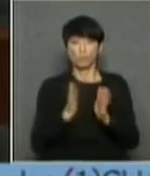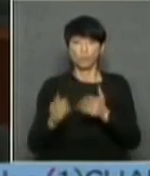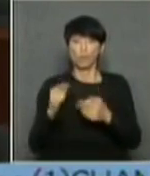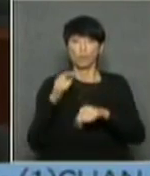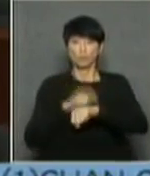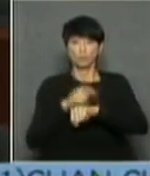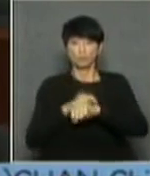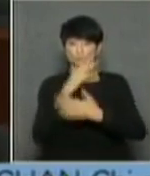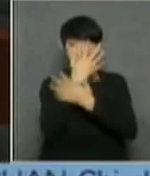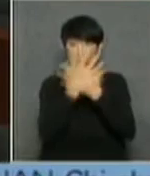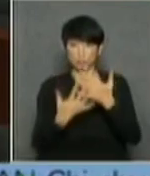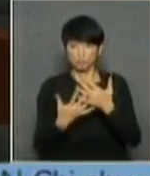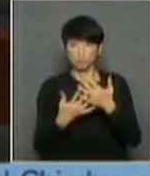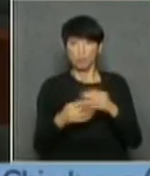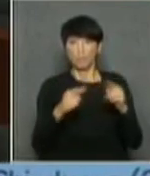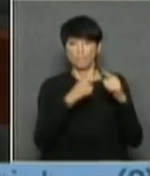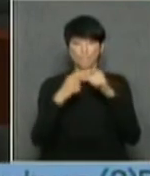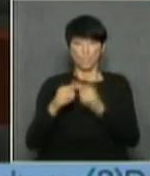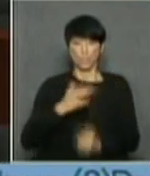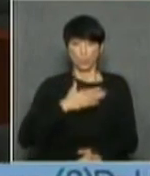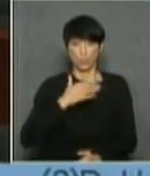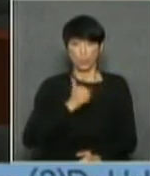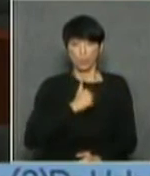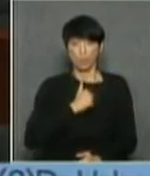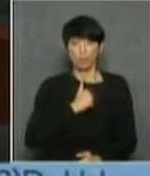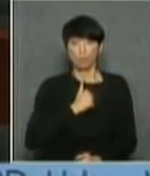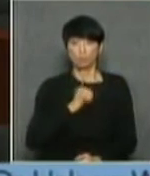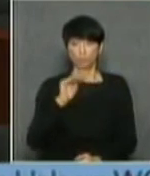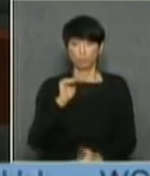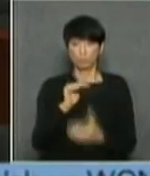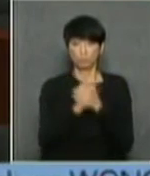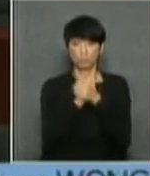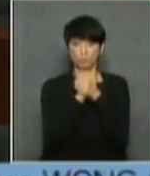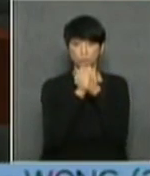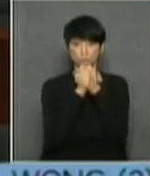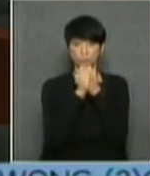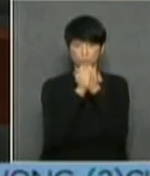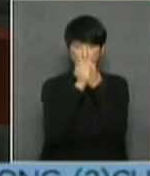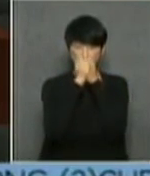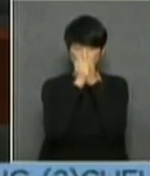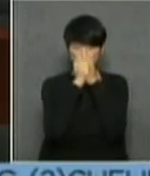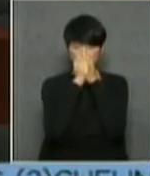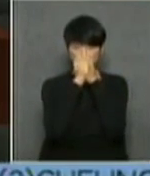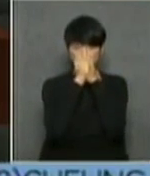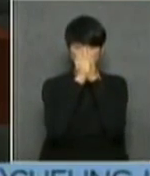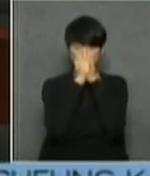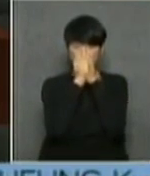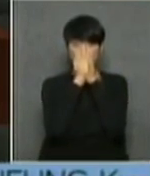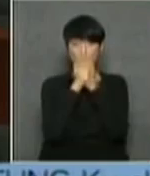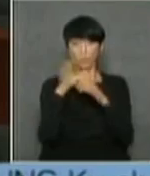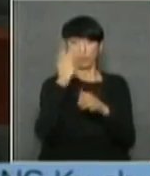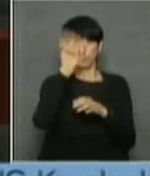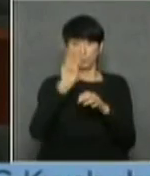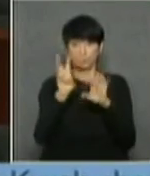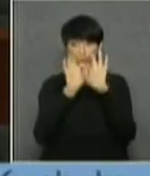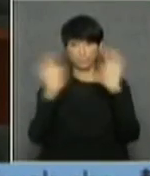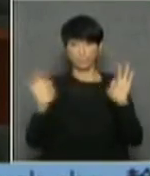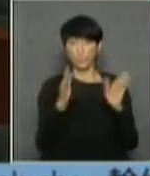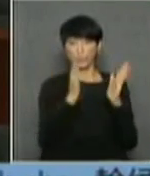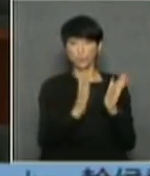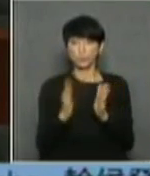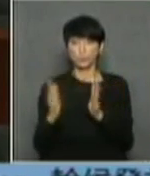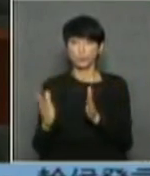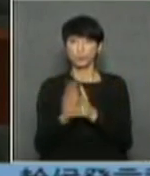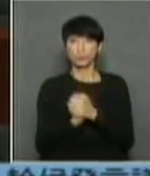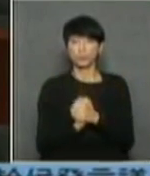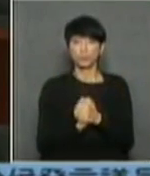呢可以早啲作準備。更重要嘅呢係喺當局如果要喺換喉的時候的安排呢，不要